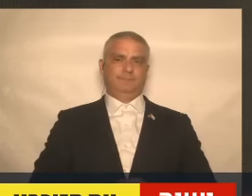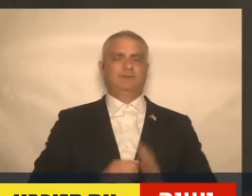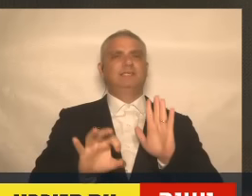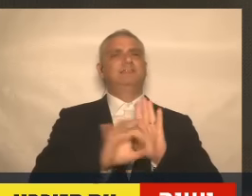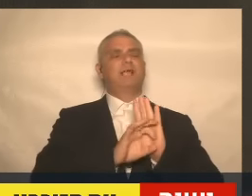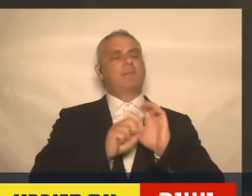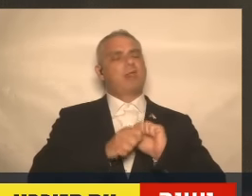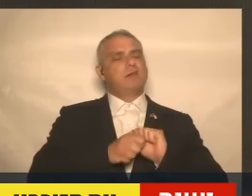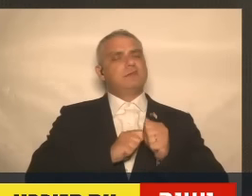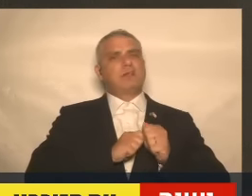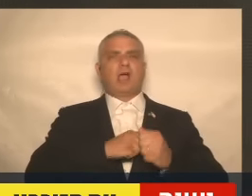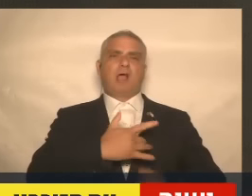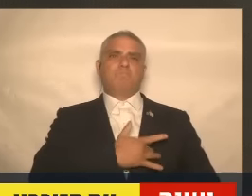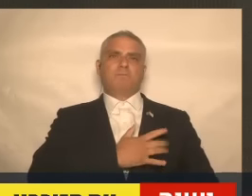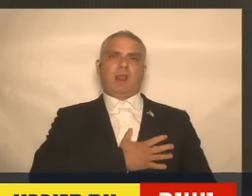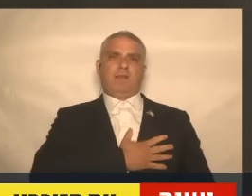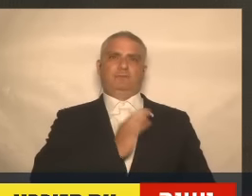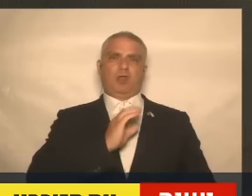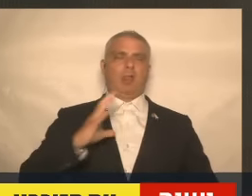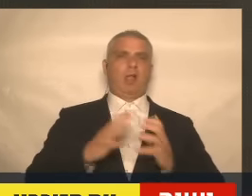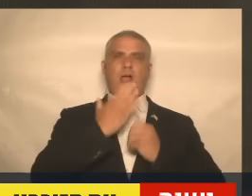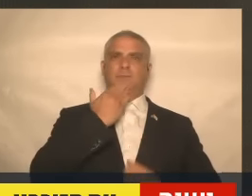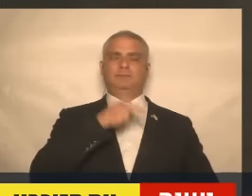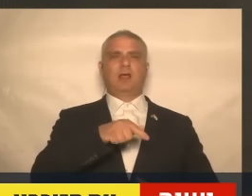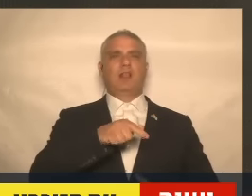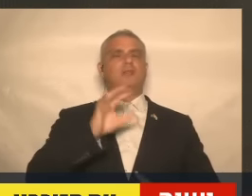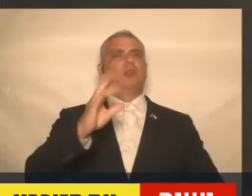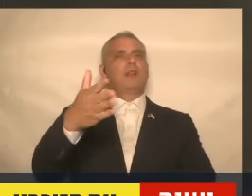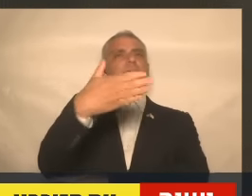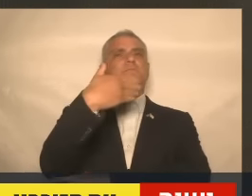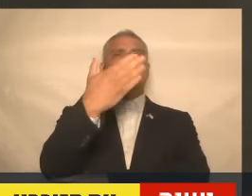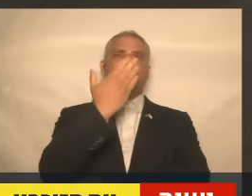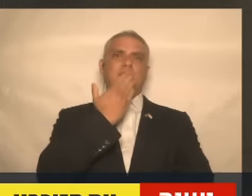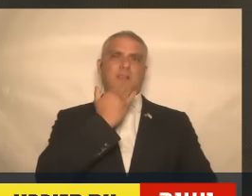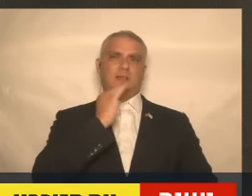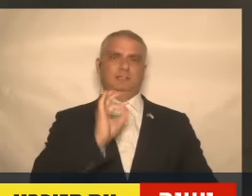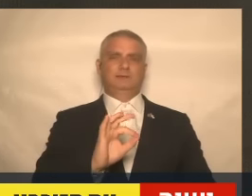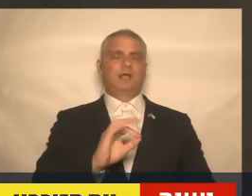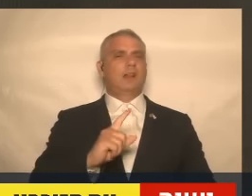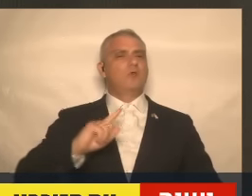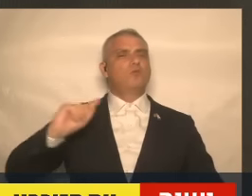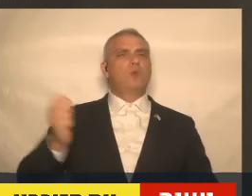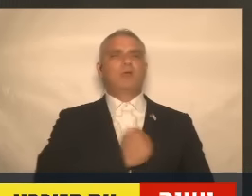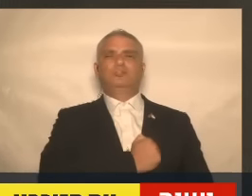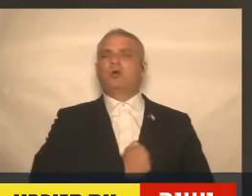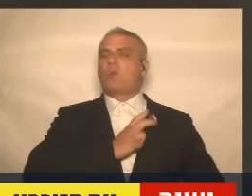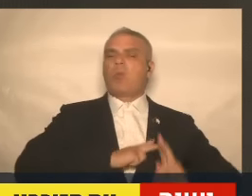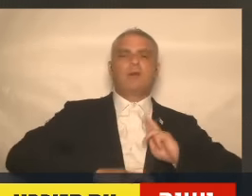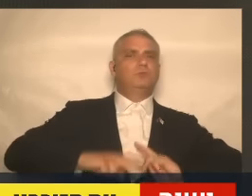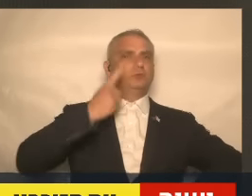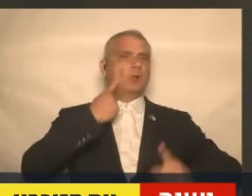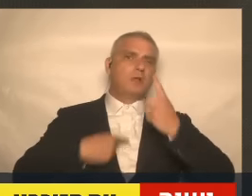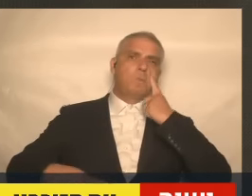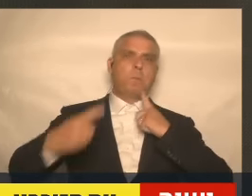סמל לקרע מדמם בלב העם, קרע בליבה של מדינת ישראל, שקולה, מיוסרת, בוכה